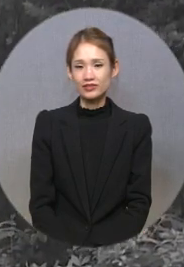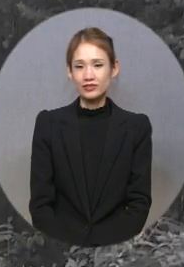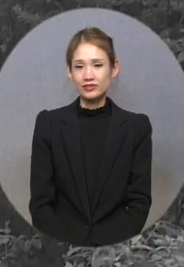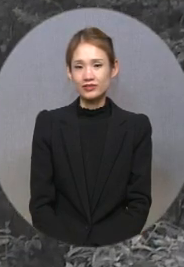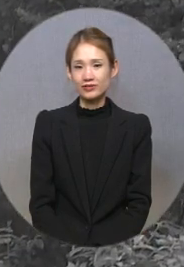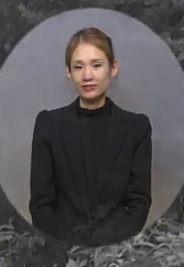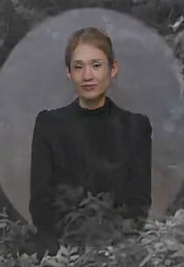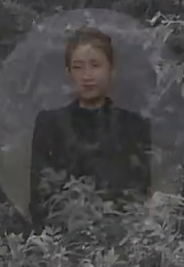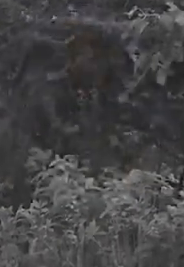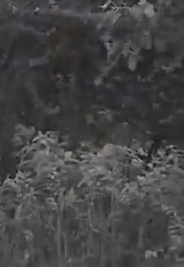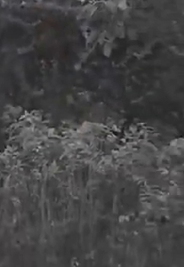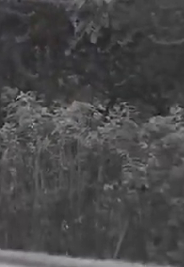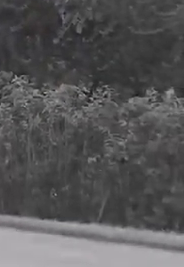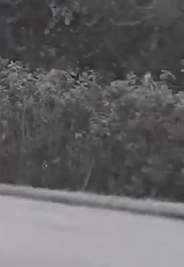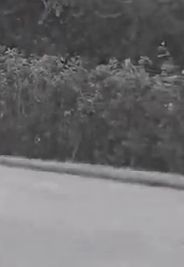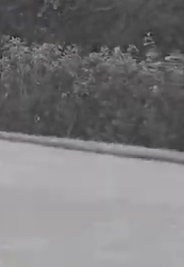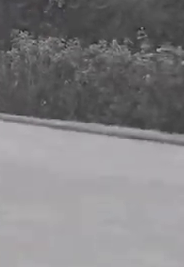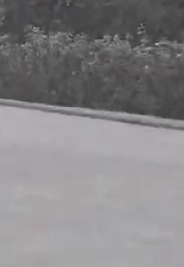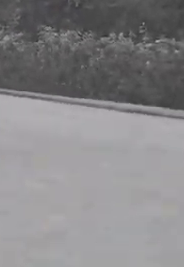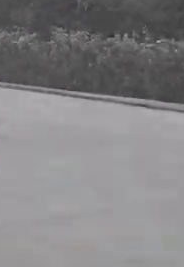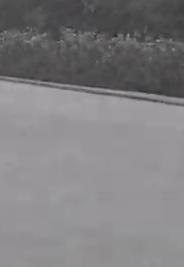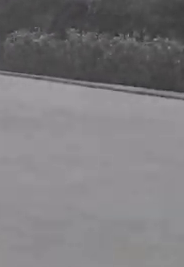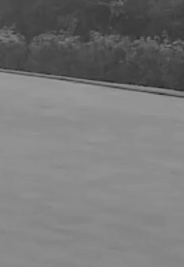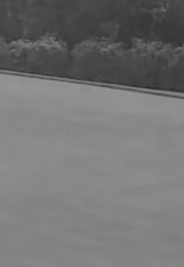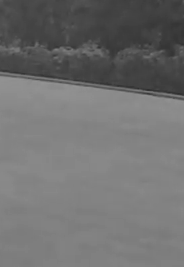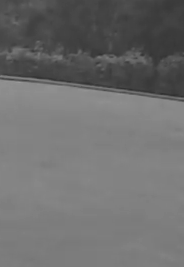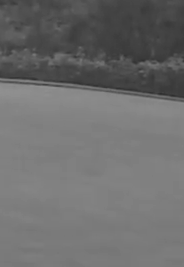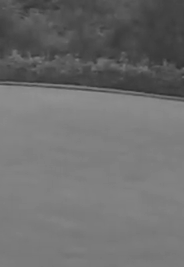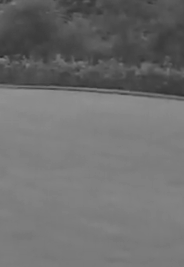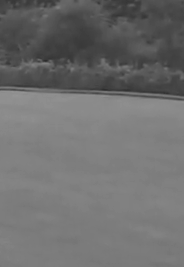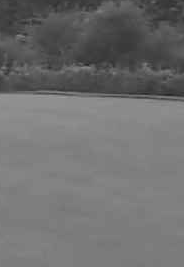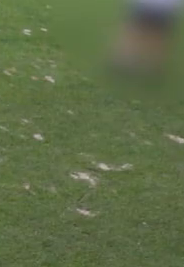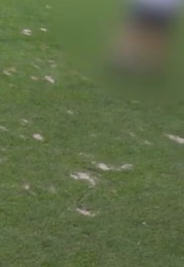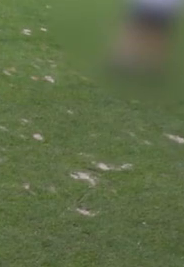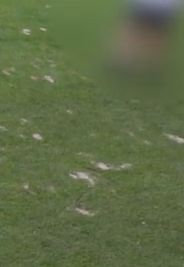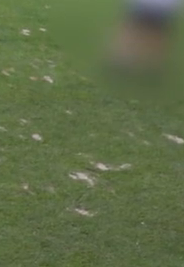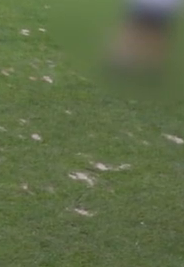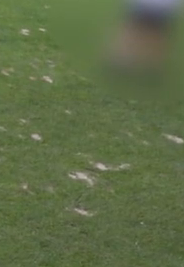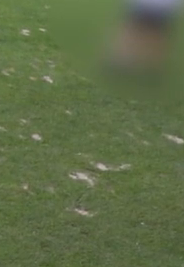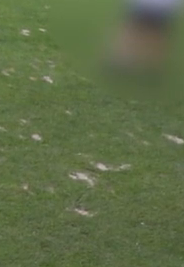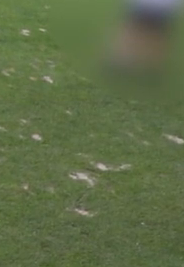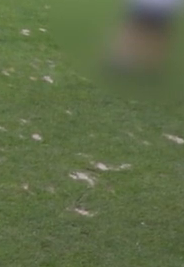내가 웃는 게 웃는 게 아니야. 또 내가 걷는 게 걷는.